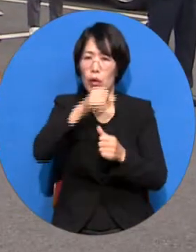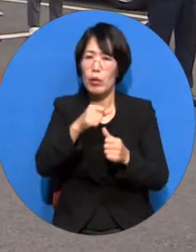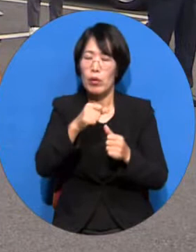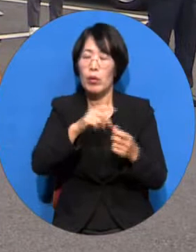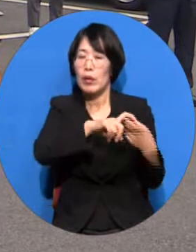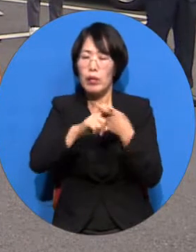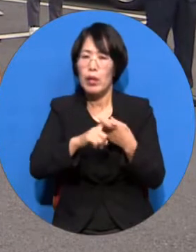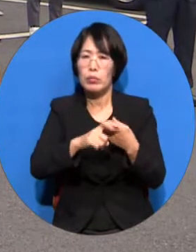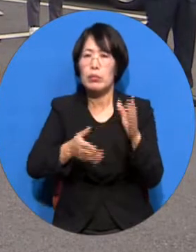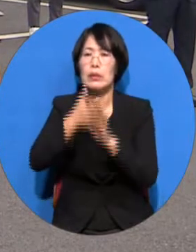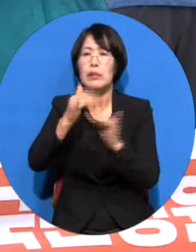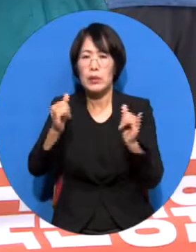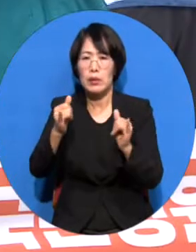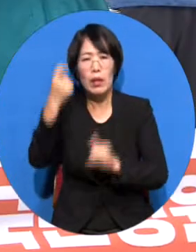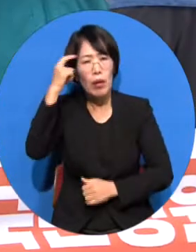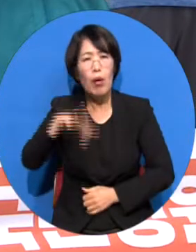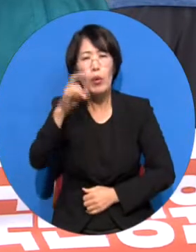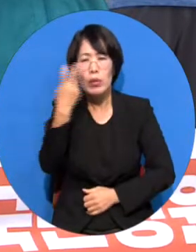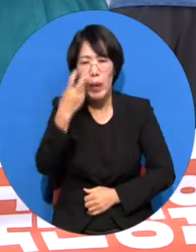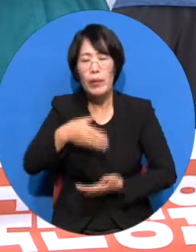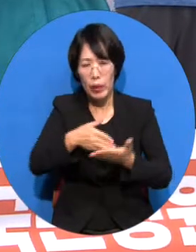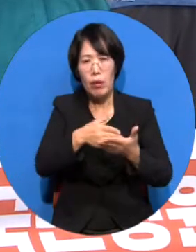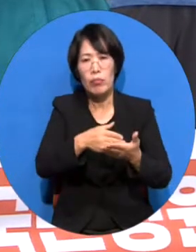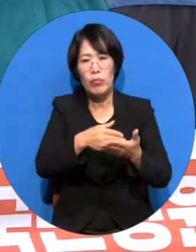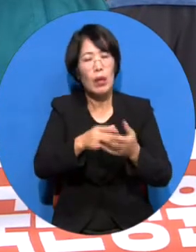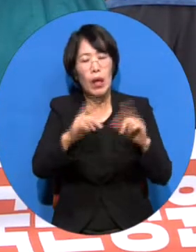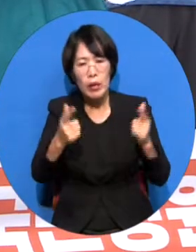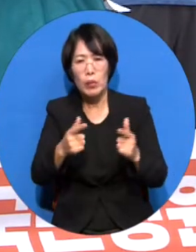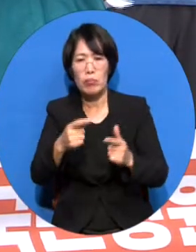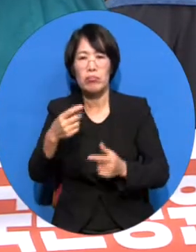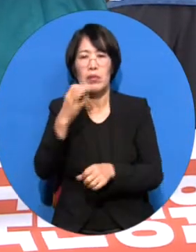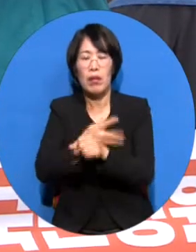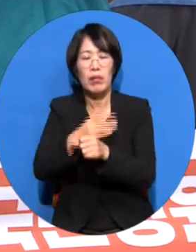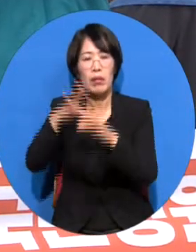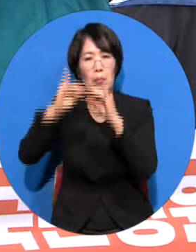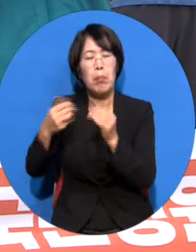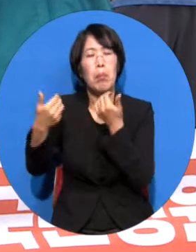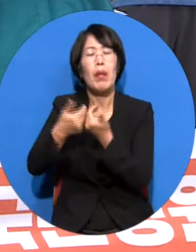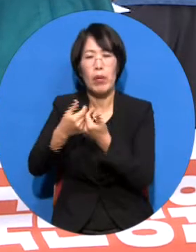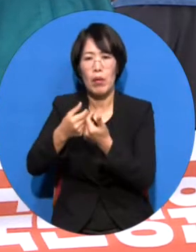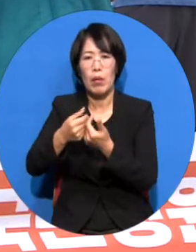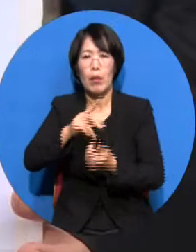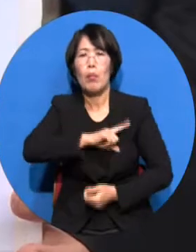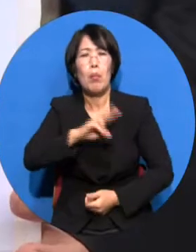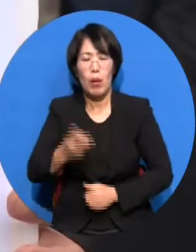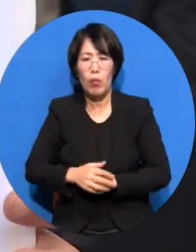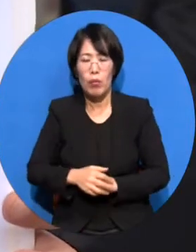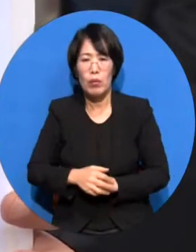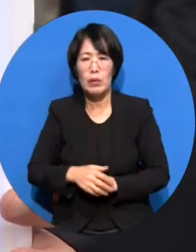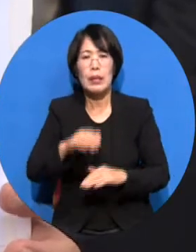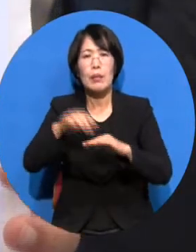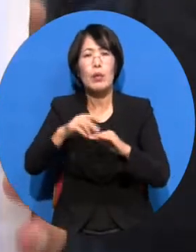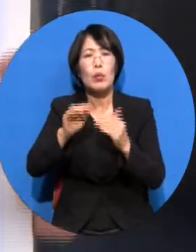목포환경운동연합은 시민 여론을 먼저 살펴야 한다는 제안이 단순한 찬반 토론 개최로 변질됐고 토론 주제도 사막도의